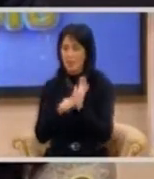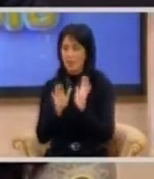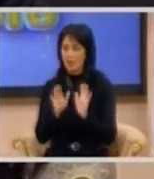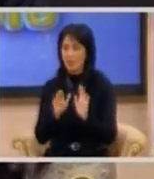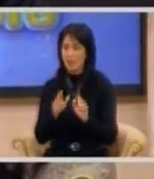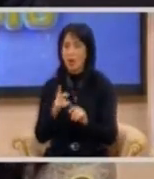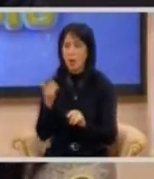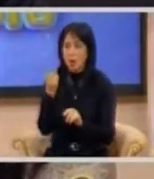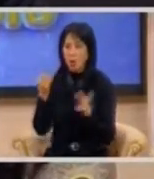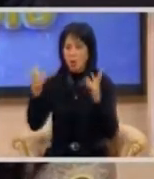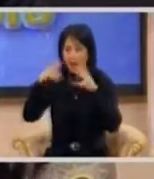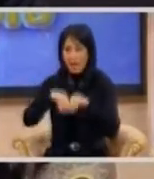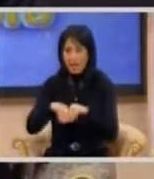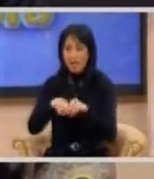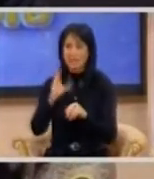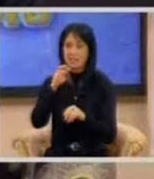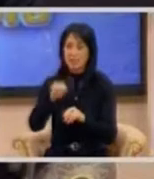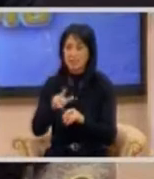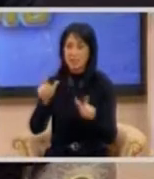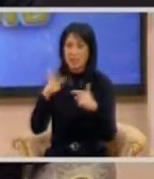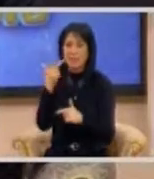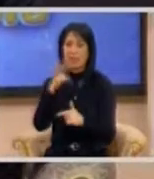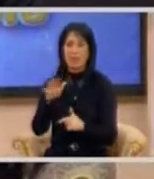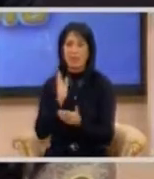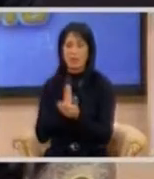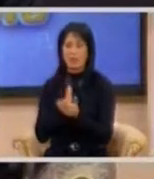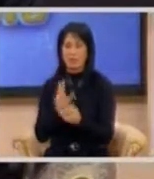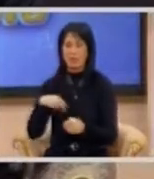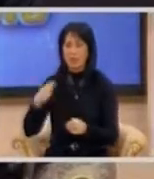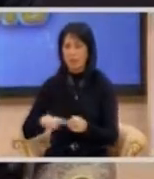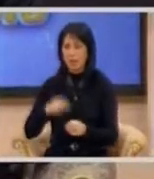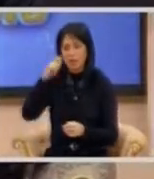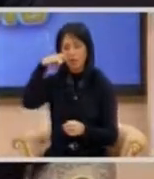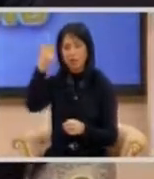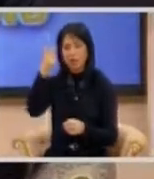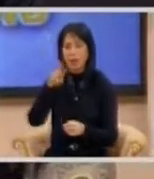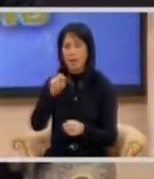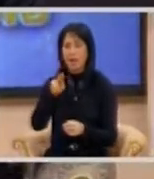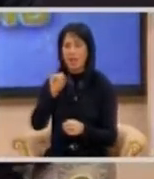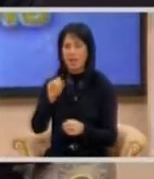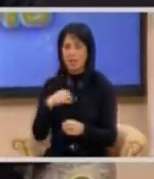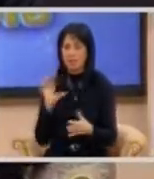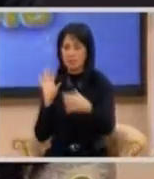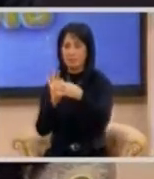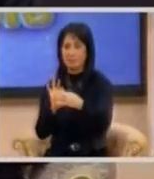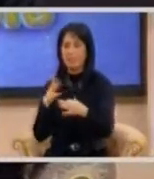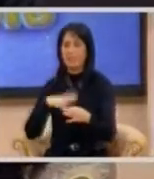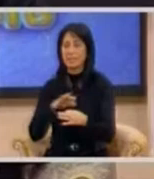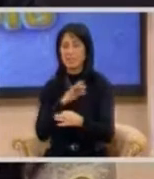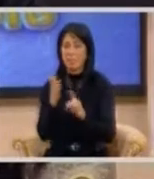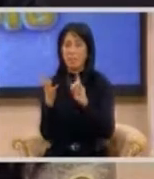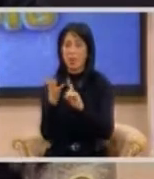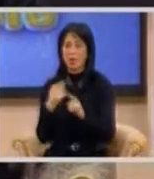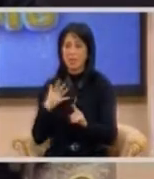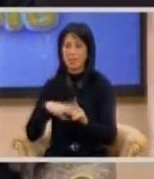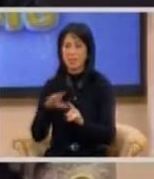ორივე ერთად არსებობს სულ სამ ქვეყანაში არსებობს, ეს იყო საფრანგეთი, ჩეხეთი, მალტა და შეუერთდა საქართველოს. ანუ ხო, მეოთხე, რომელიც